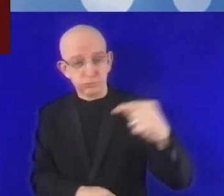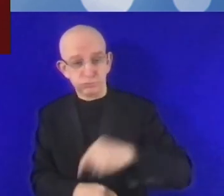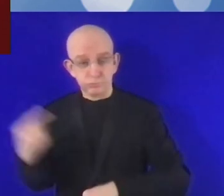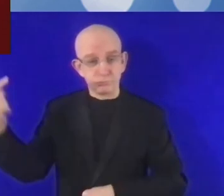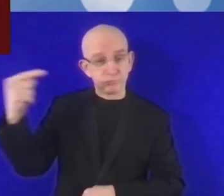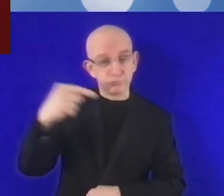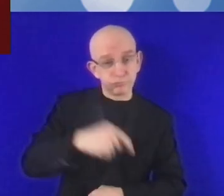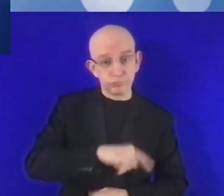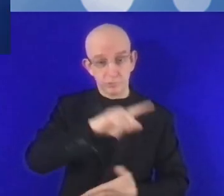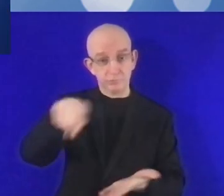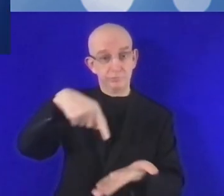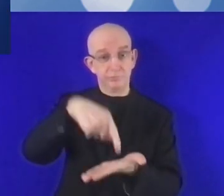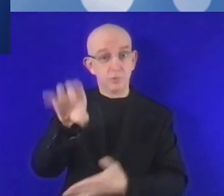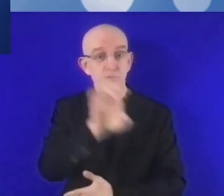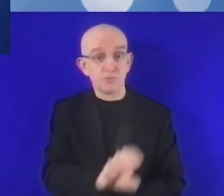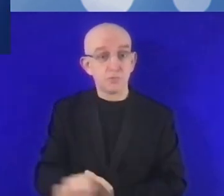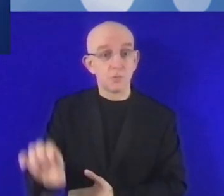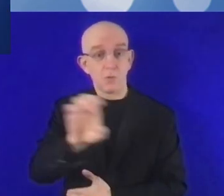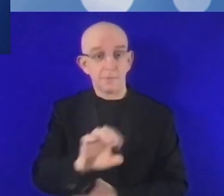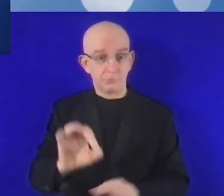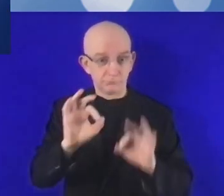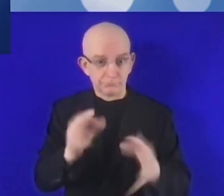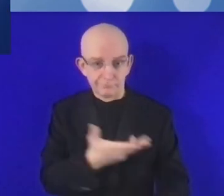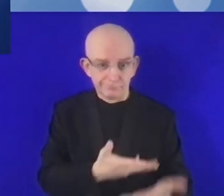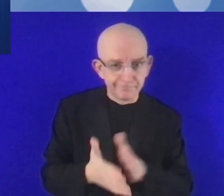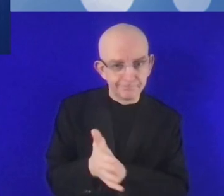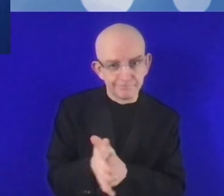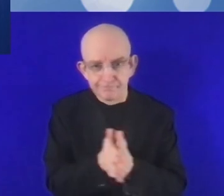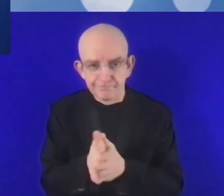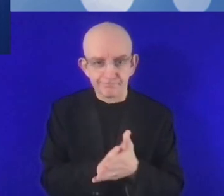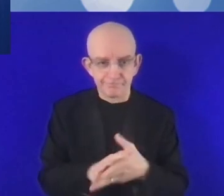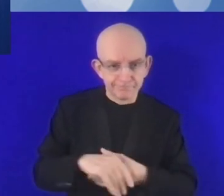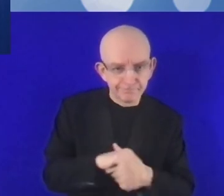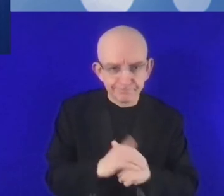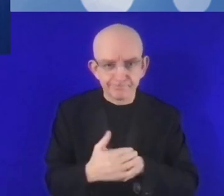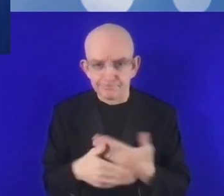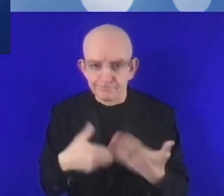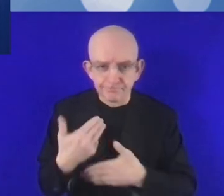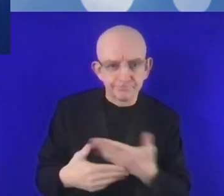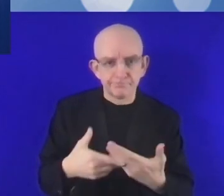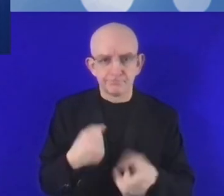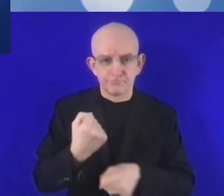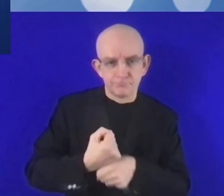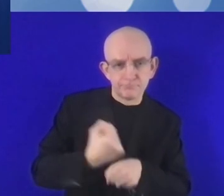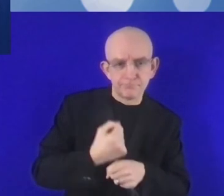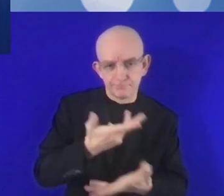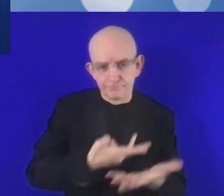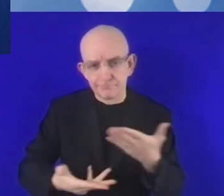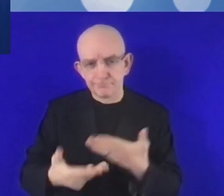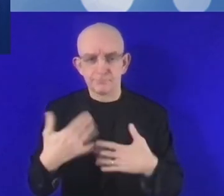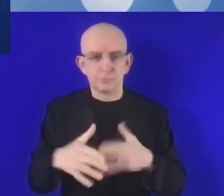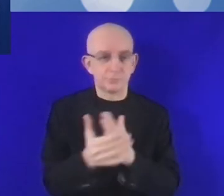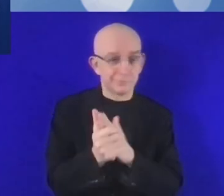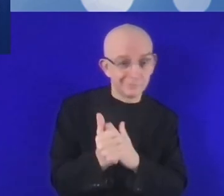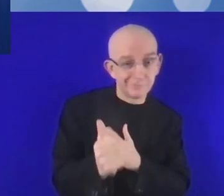решению этих проблем. Некоторые из вас прошли долгий путь, чтобы приехать в Центральную Европу, в регион, который